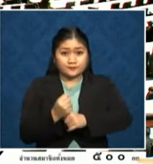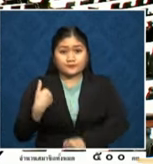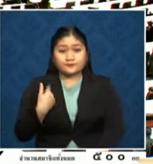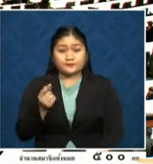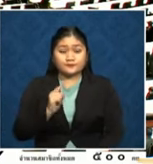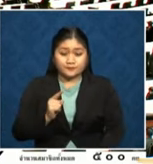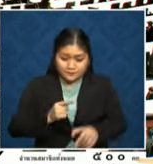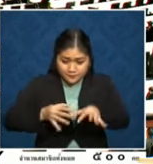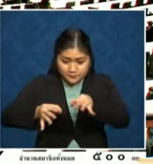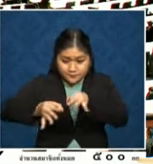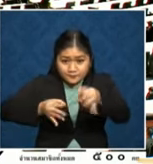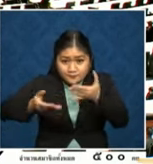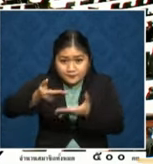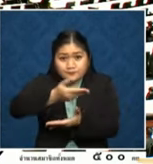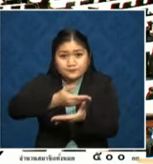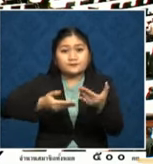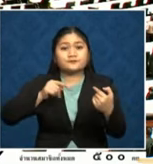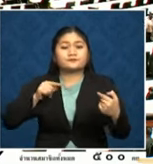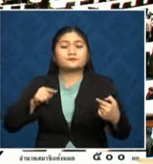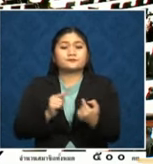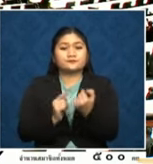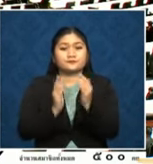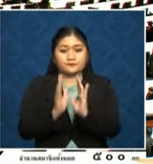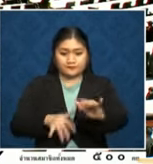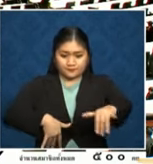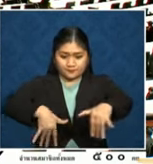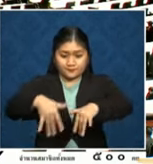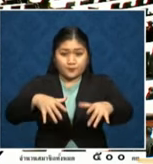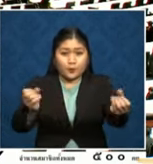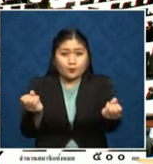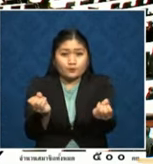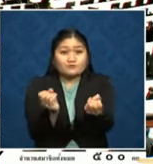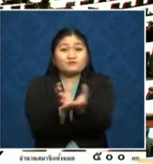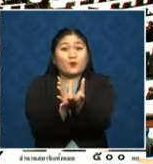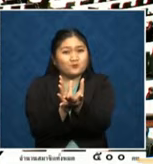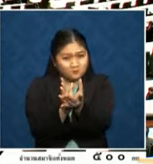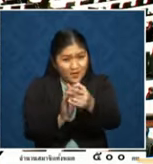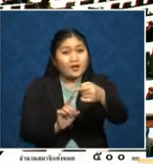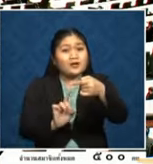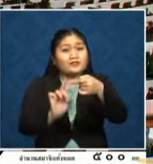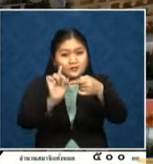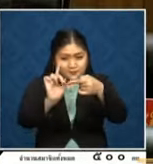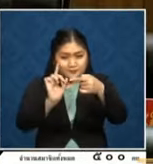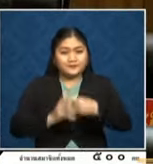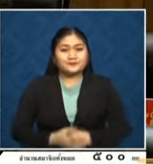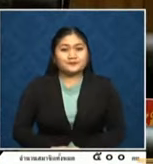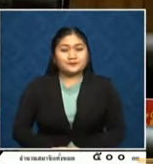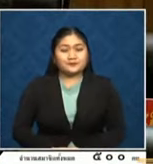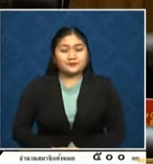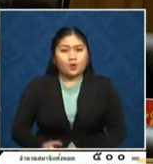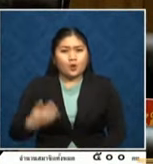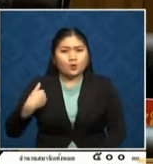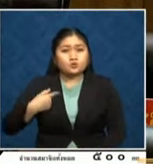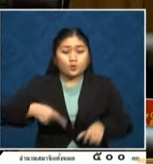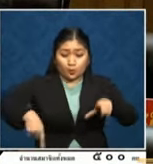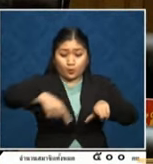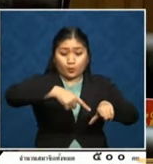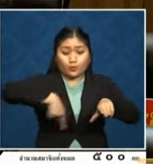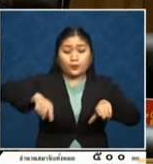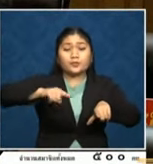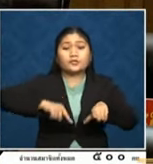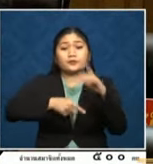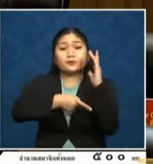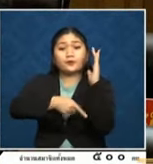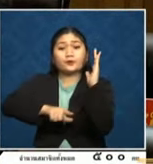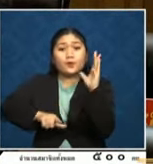ขออนุญาตหารือเรื่องปัญหาความเดือดร้อนของพี่น้องประชาชน1เรื่องใหญ่ๆด้วยกันนะคะก็คือในพื้นที่จังหวัดพัทลุงค่ะ